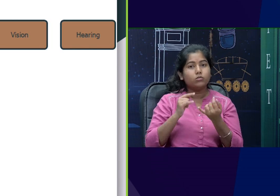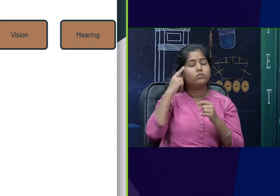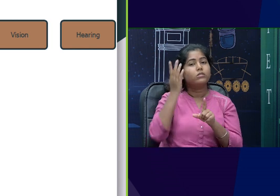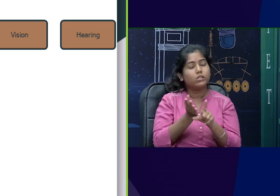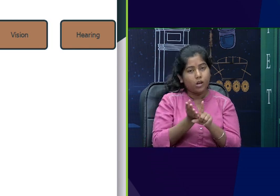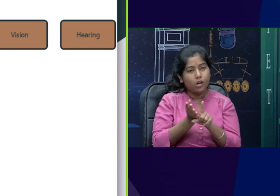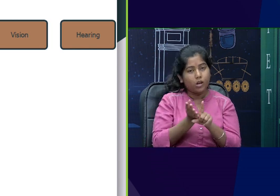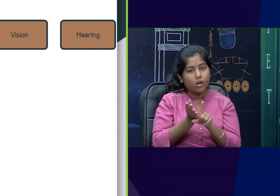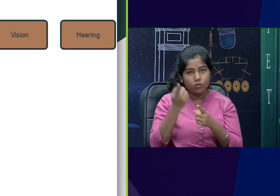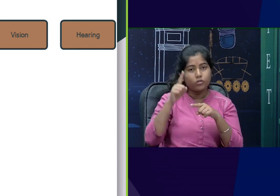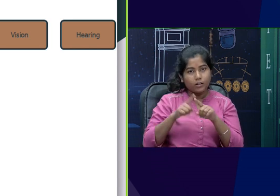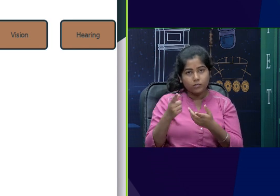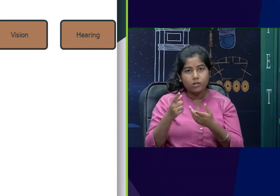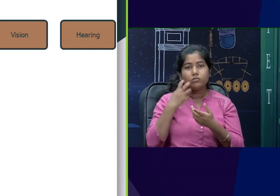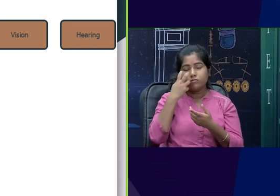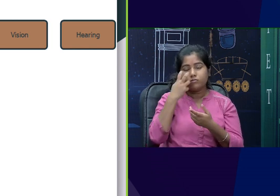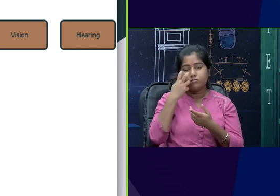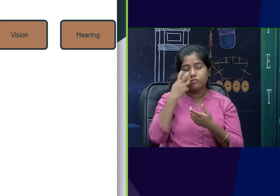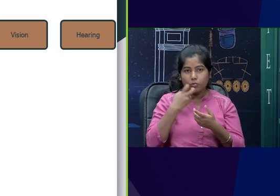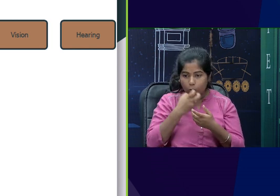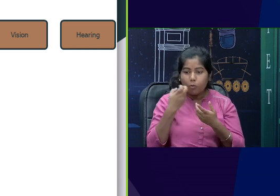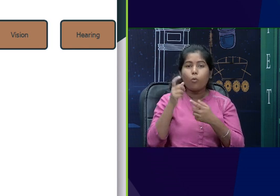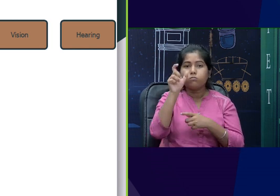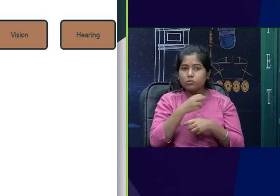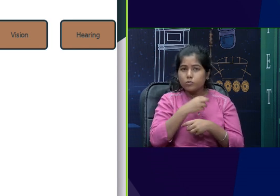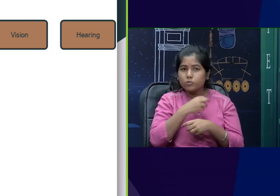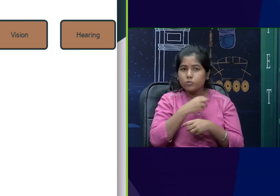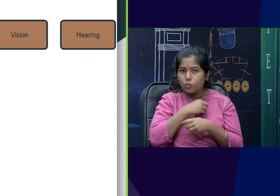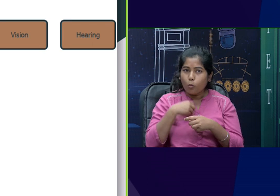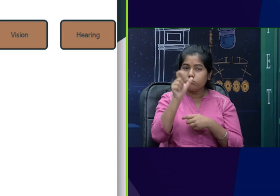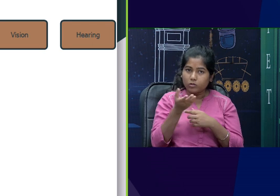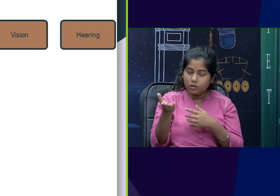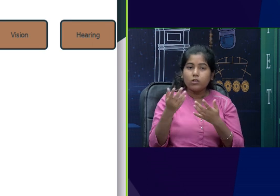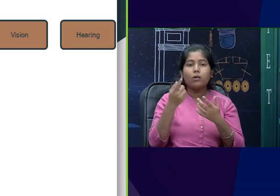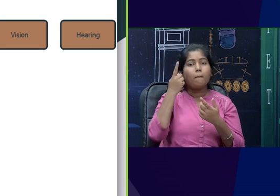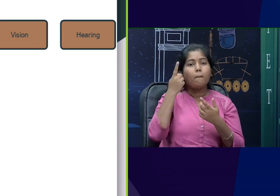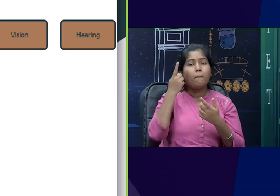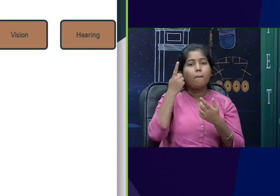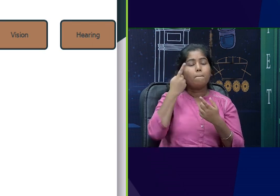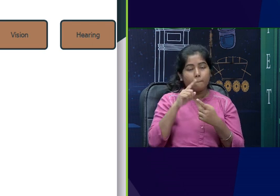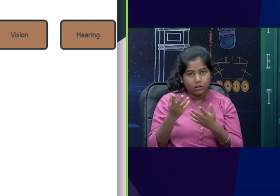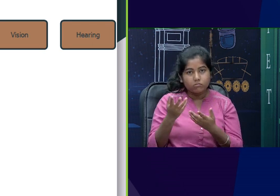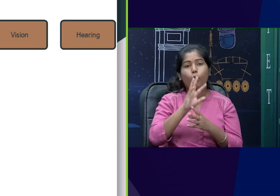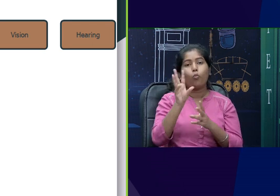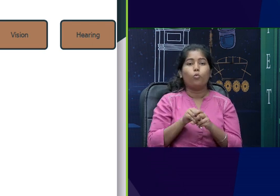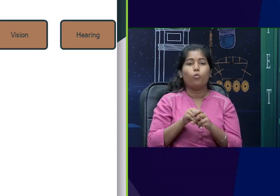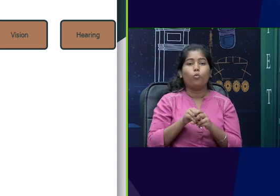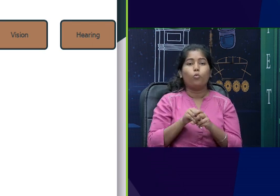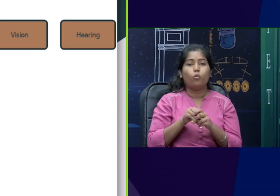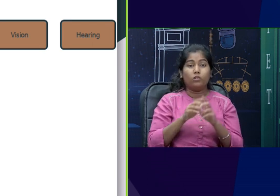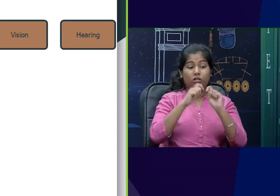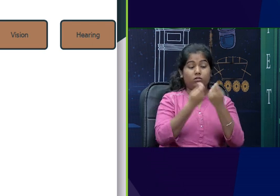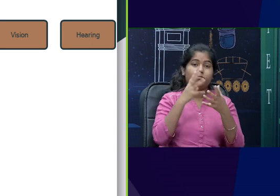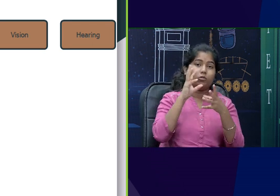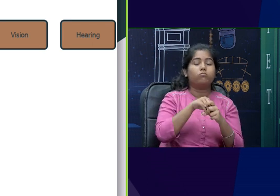देन स्पीच थेरेपिस्ट, देन फिजियोथेरेपिस्ट, एडमिनिस्ट्रेशन, पेरेंट्स में आल्सो, तो ये सब टीम